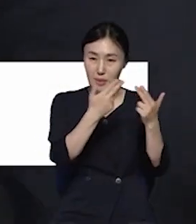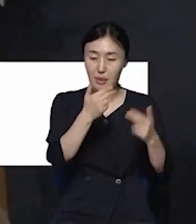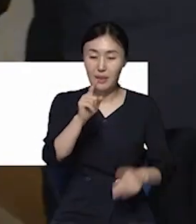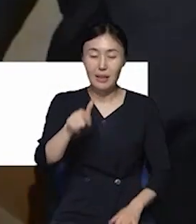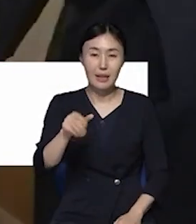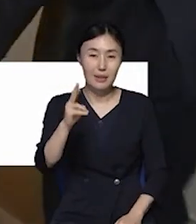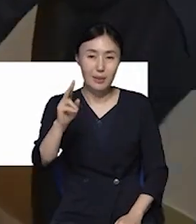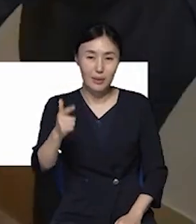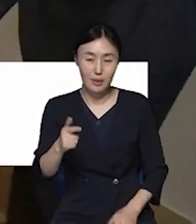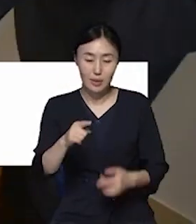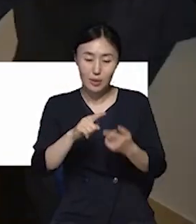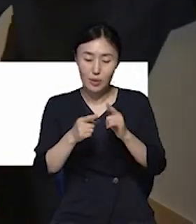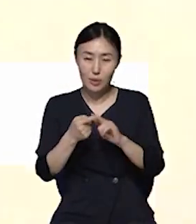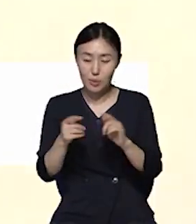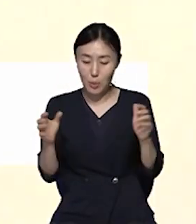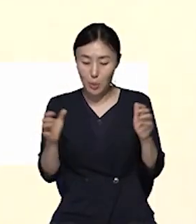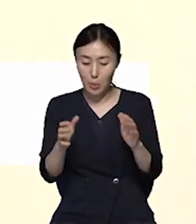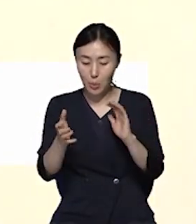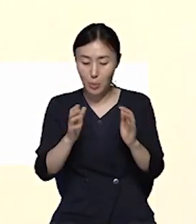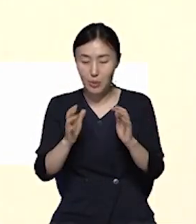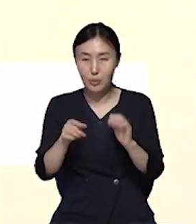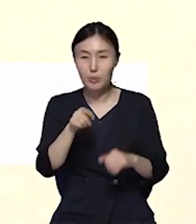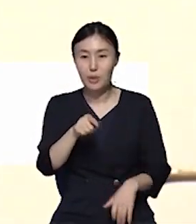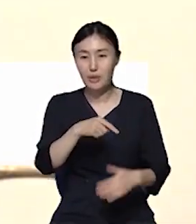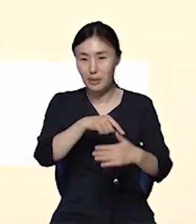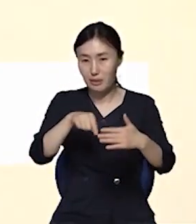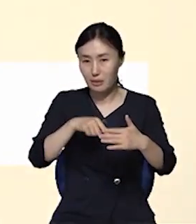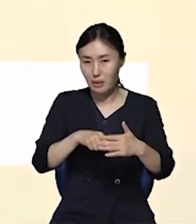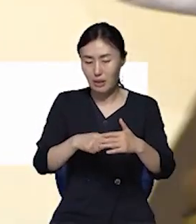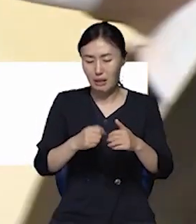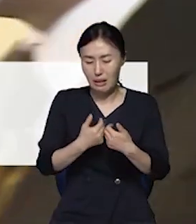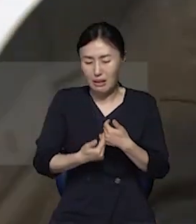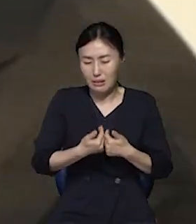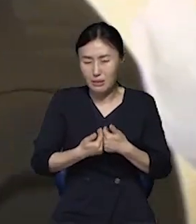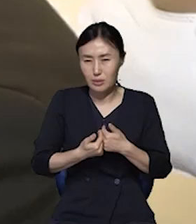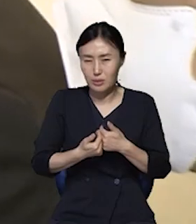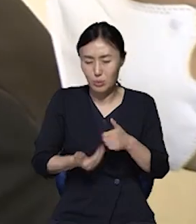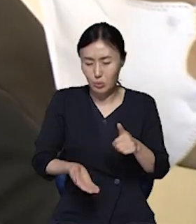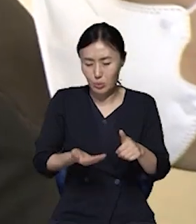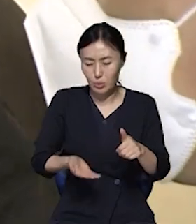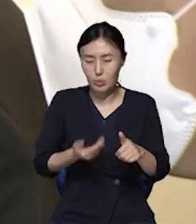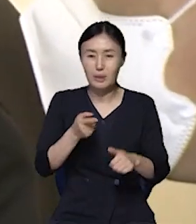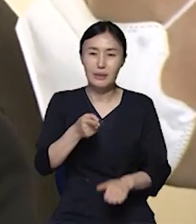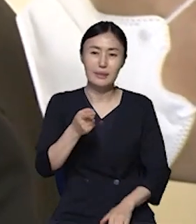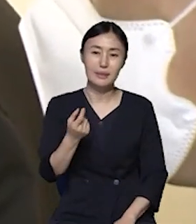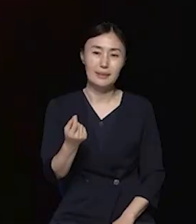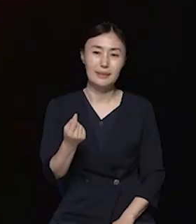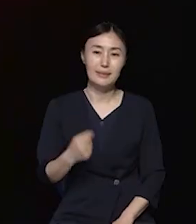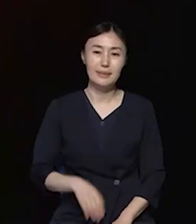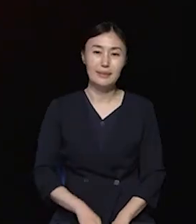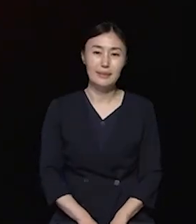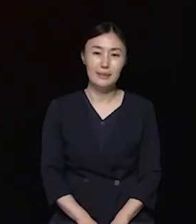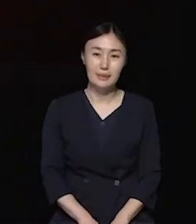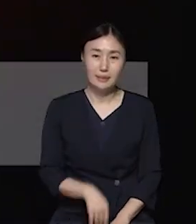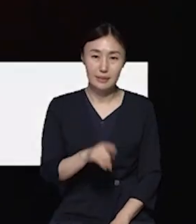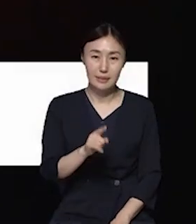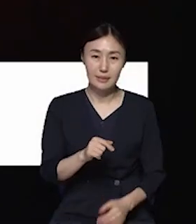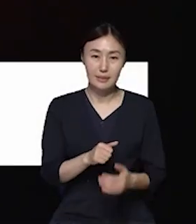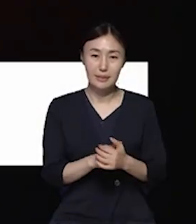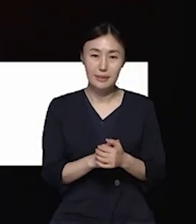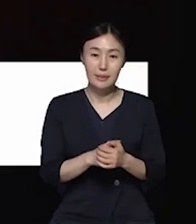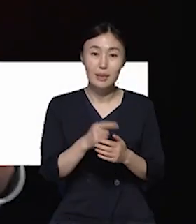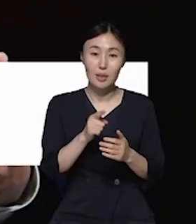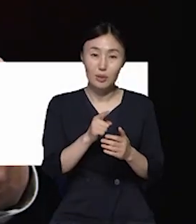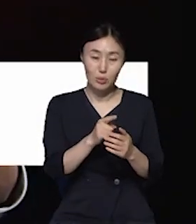전 대표와의 이른바 명락회동이 당내 갈등의 분수령이 될 것으로 전망됩니다. 어쨌든 독자성을